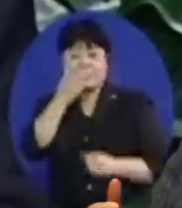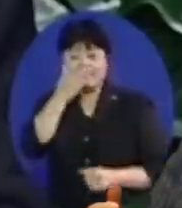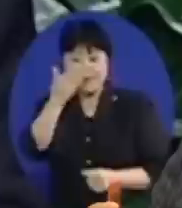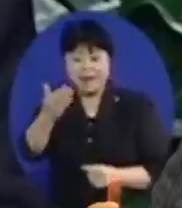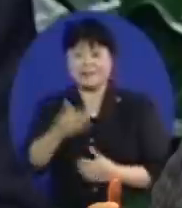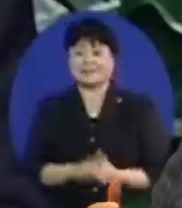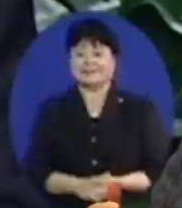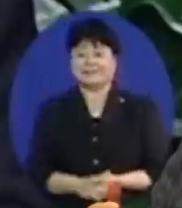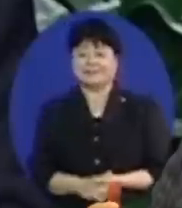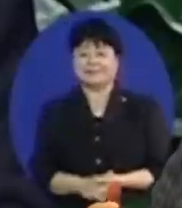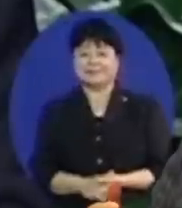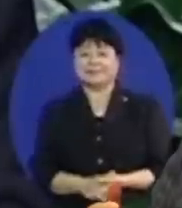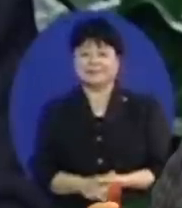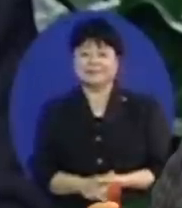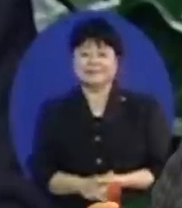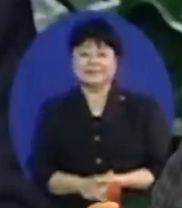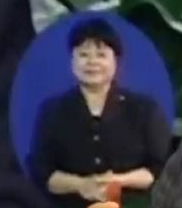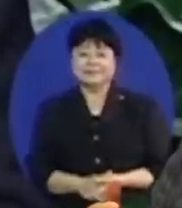것입니다.